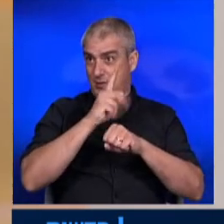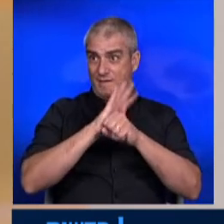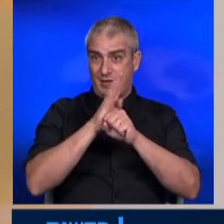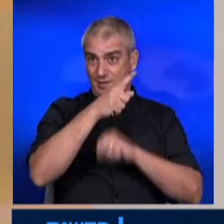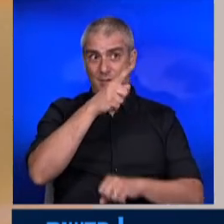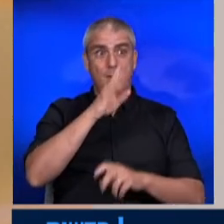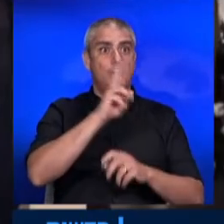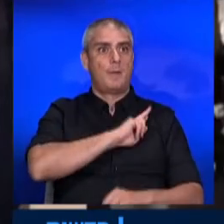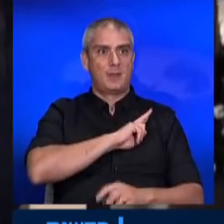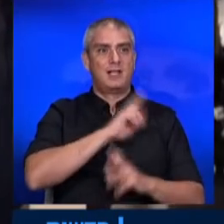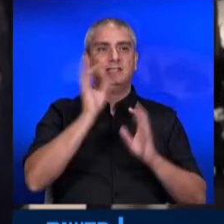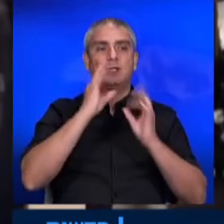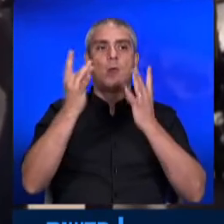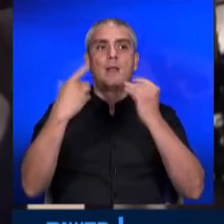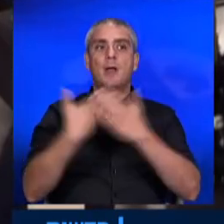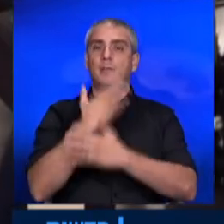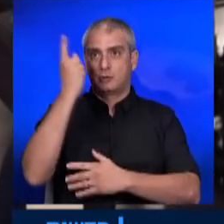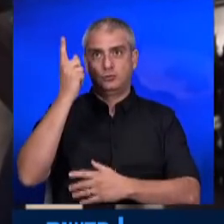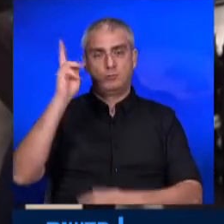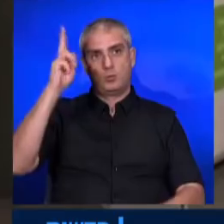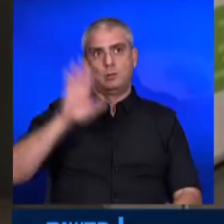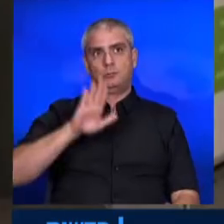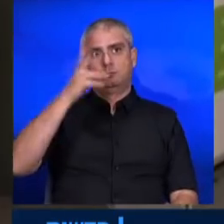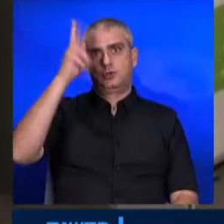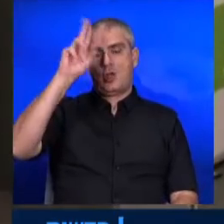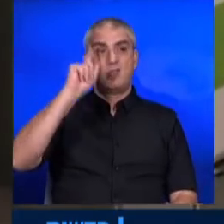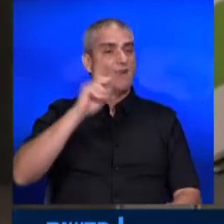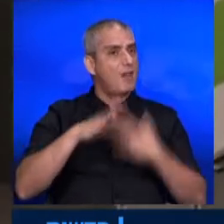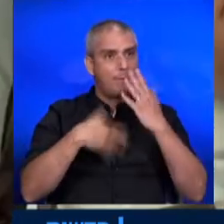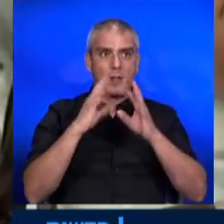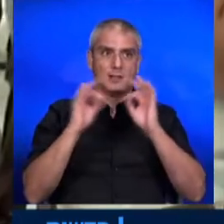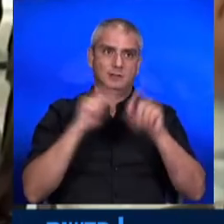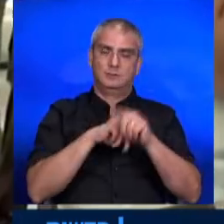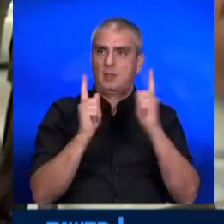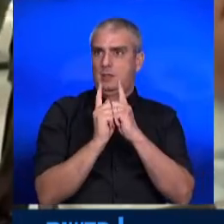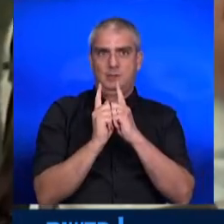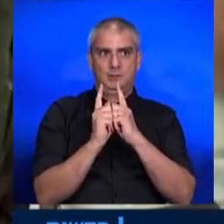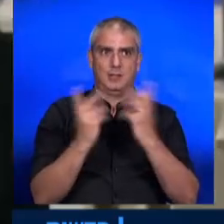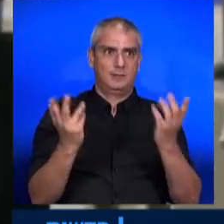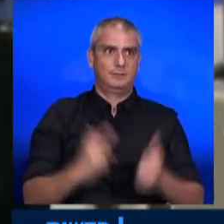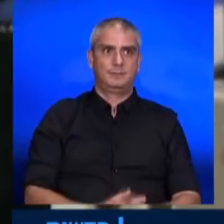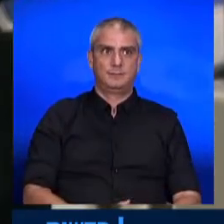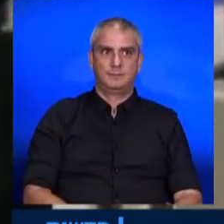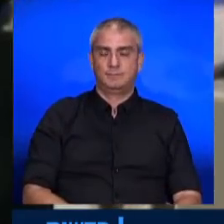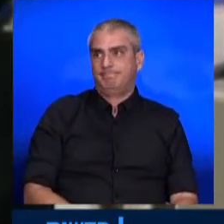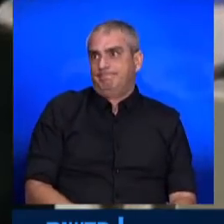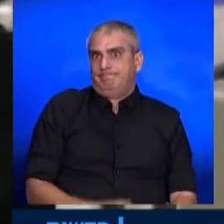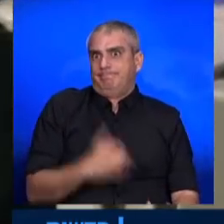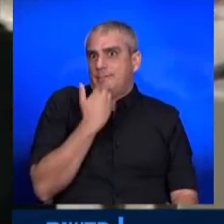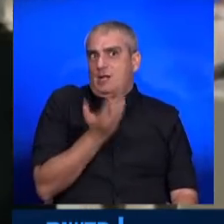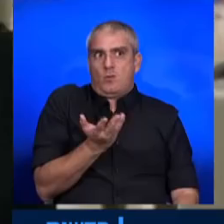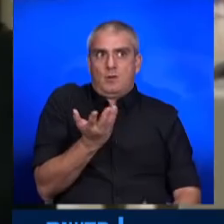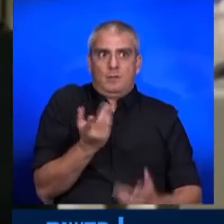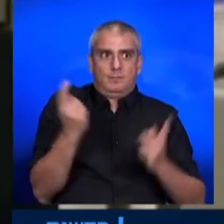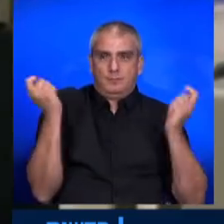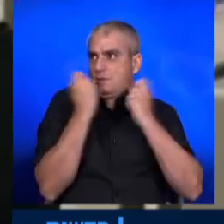from abroad goes up. הבלגן החל בתוך זמן קצר. I think it's really bad because it's just come all of a